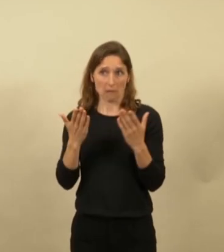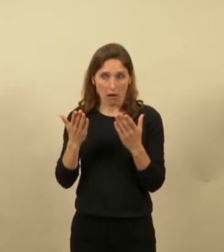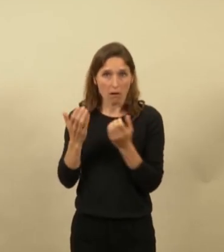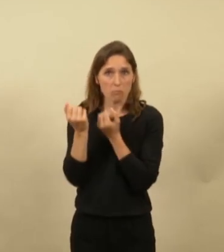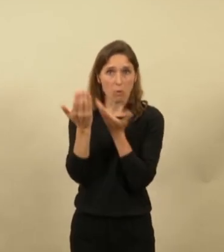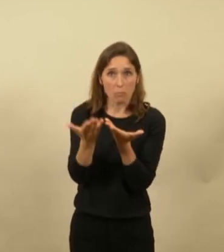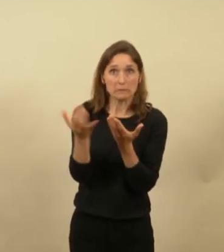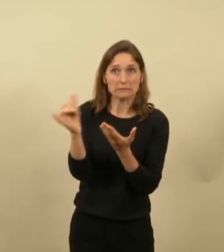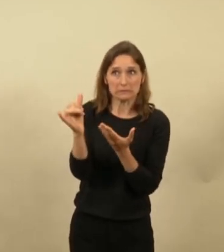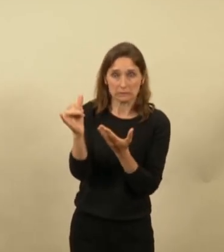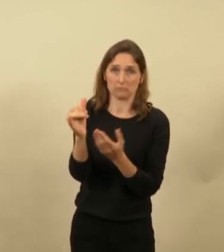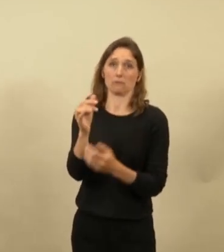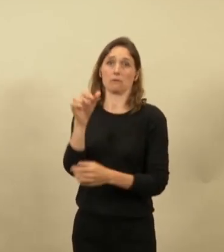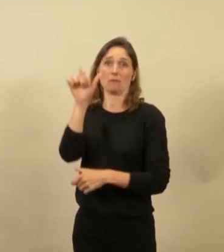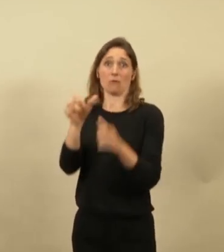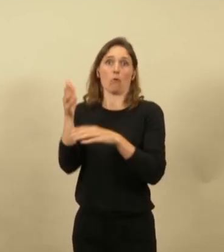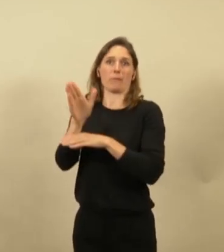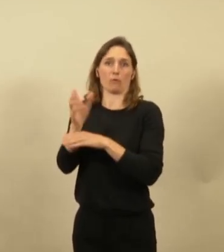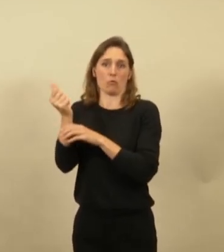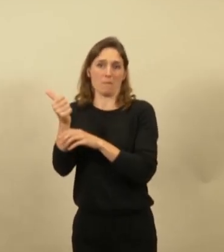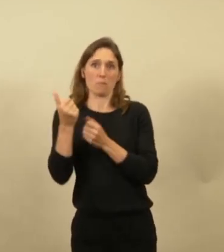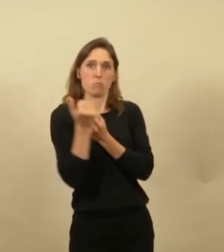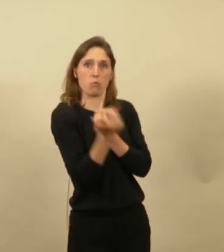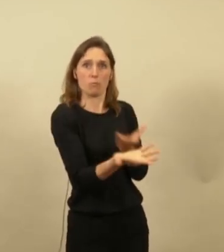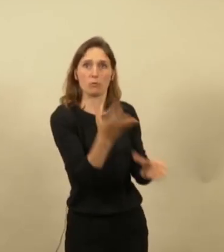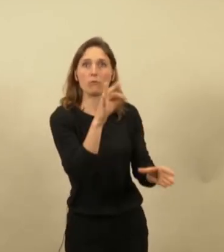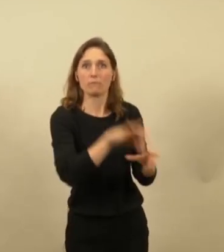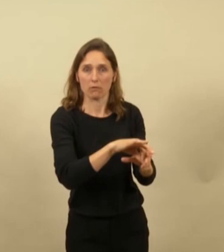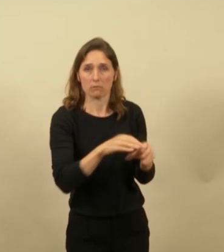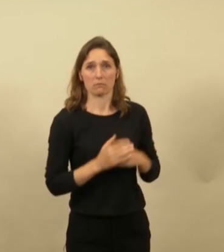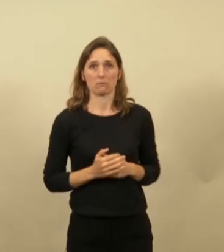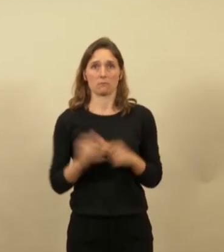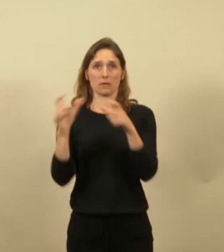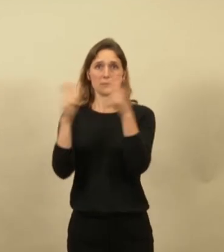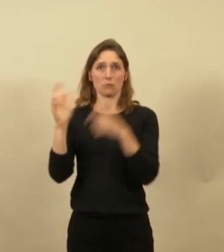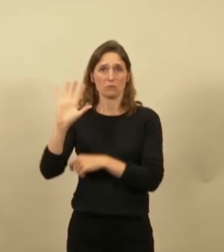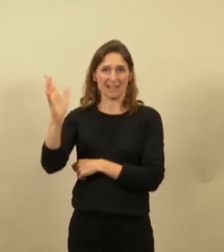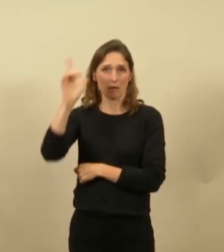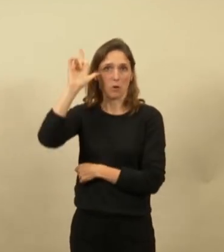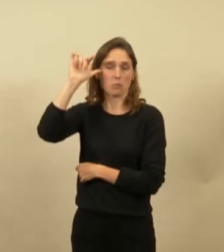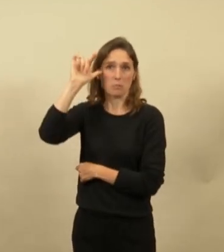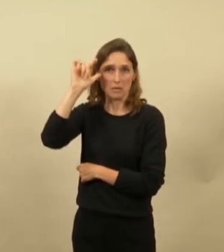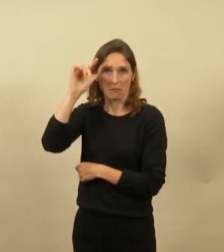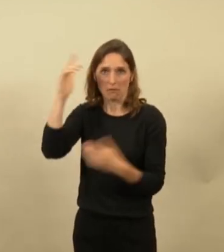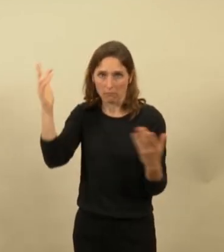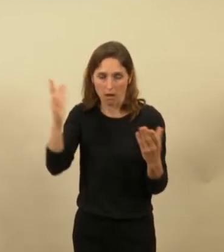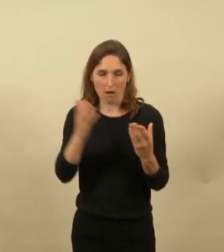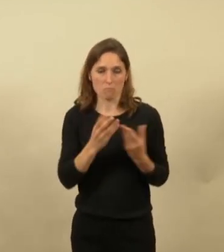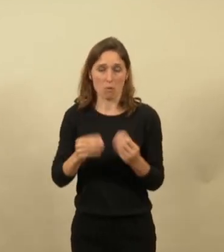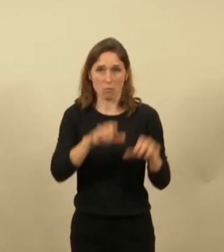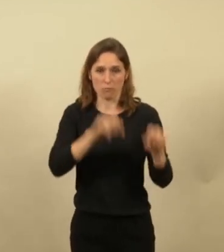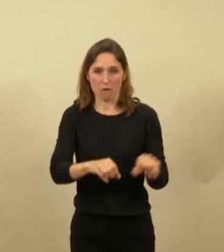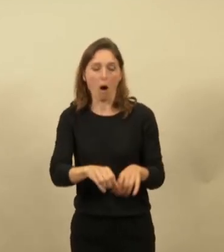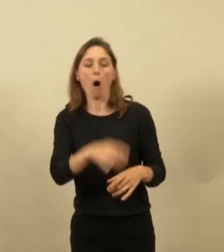la proposition appartient au représentant les institutions de la 5ème la Cinquième République ignore la souveraineté